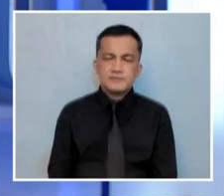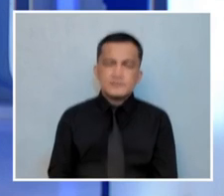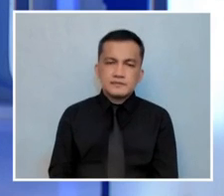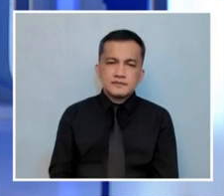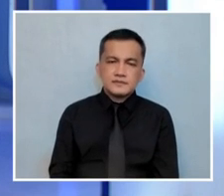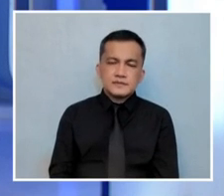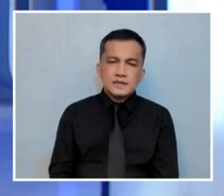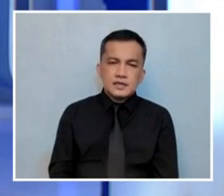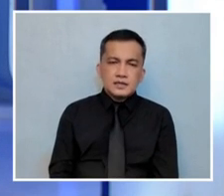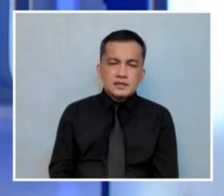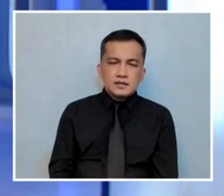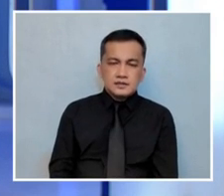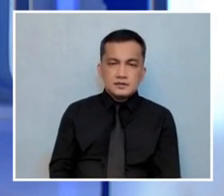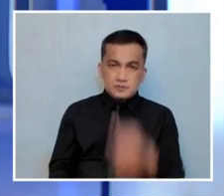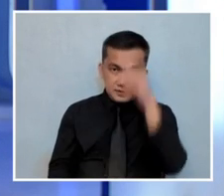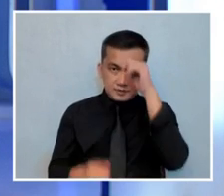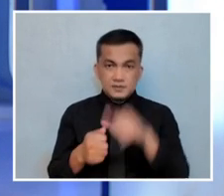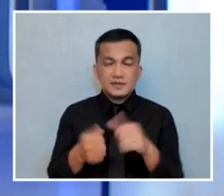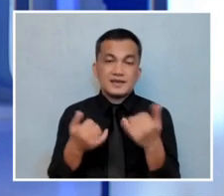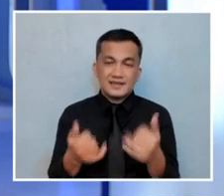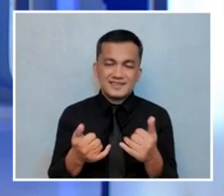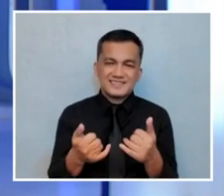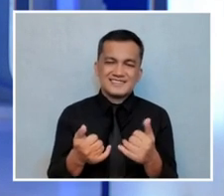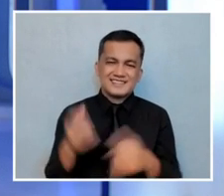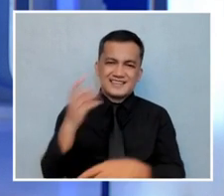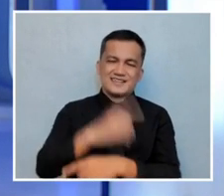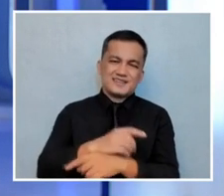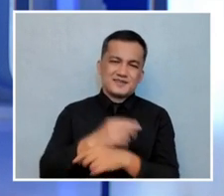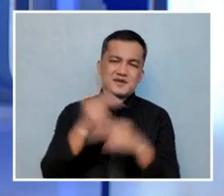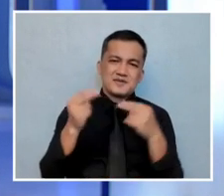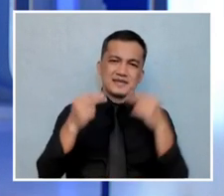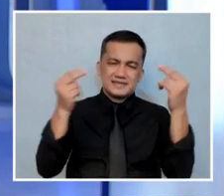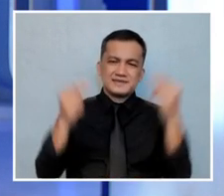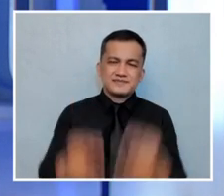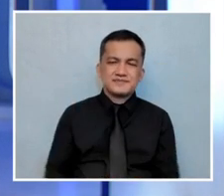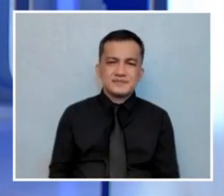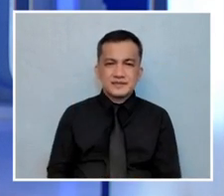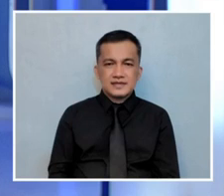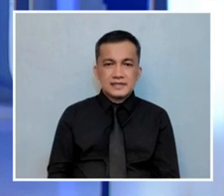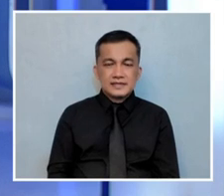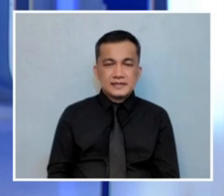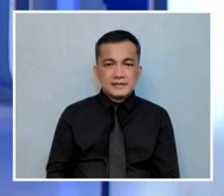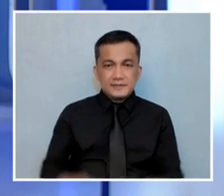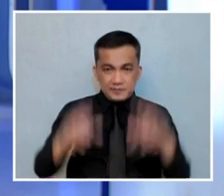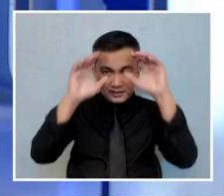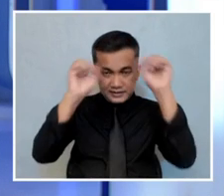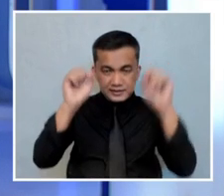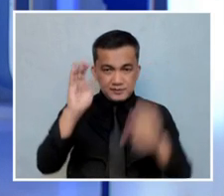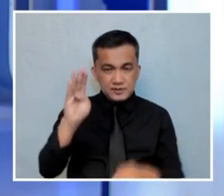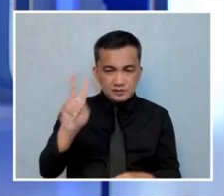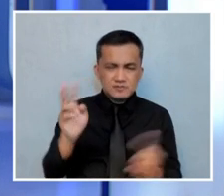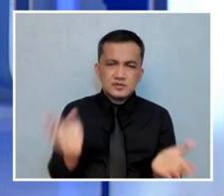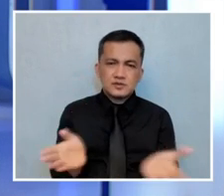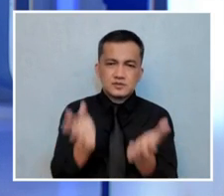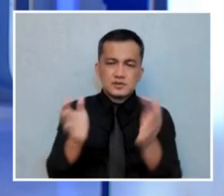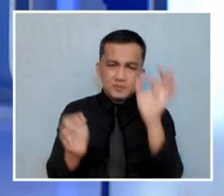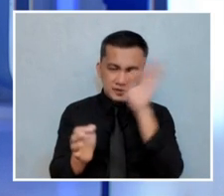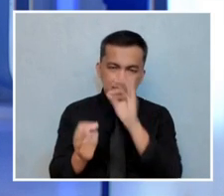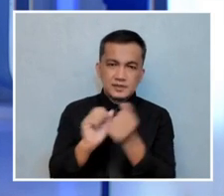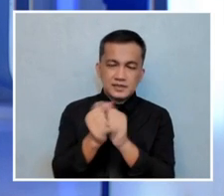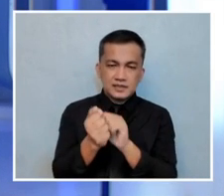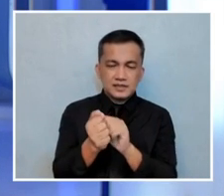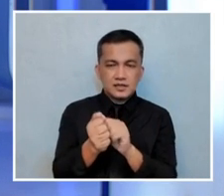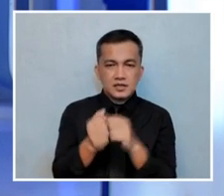Ginugunita ngayong araw ang Araw ng Mga Bayani. Hinimok po ni Pangulong Ferdinand Marcos Jr. ang mga Pilipino na maging bayani sa